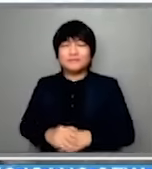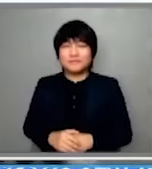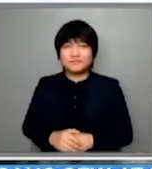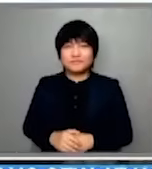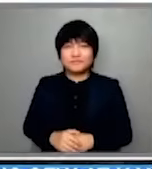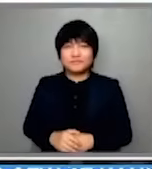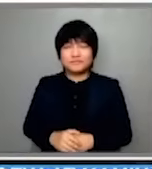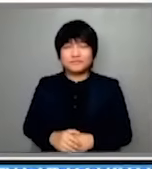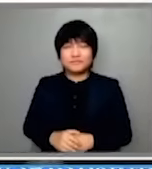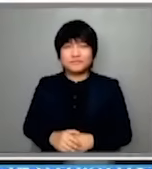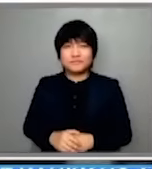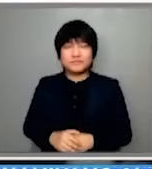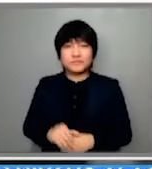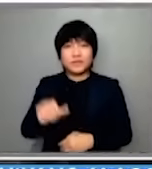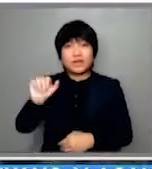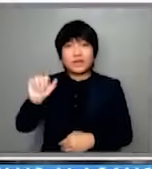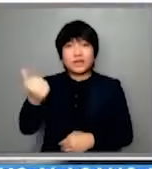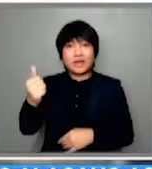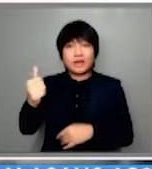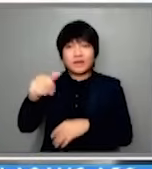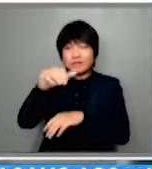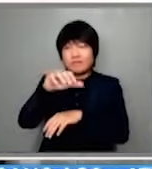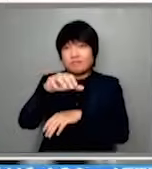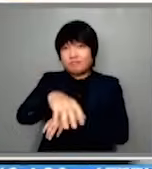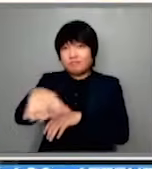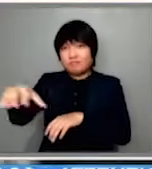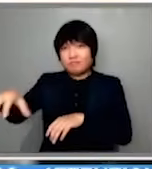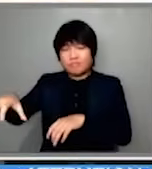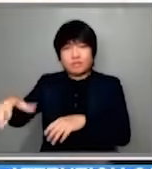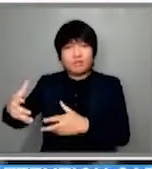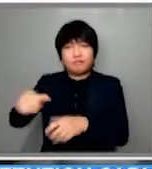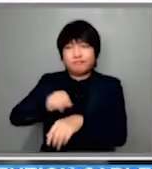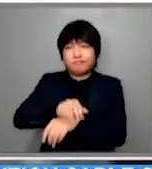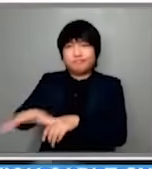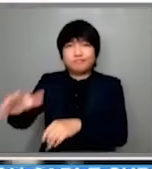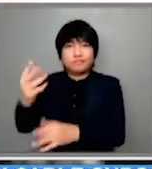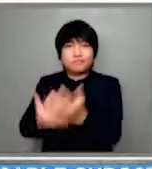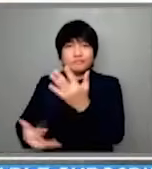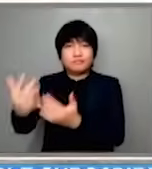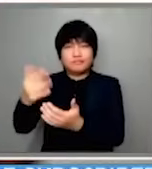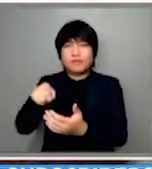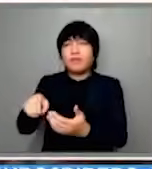10 bahay ang nadamay. May permit naman ang paggawaan.